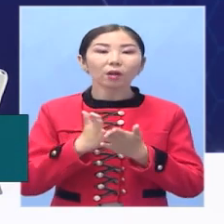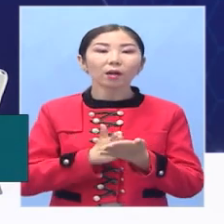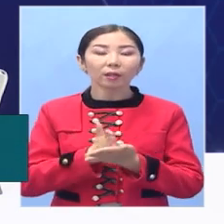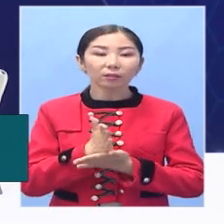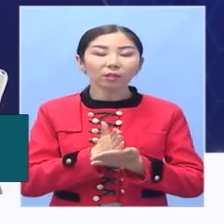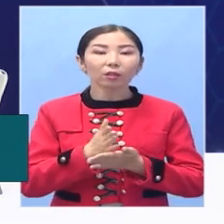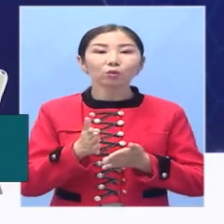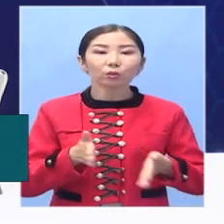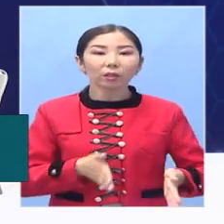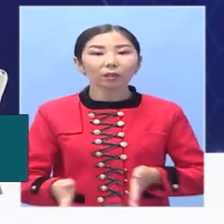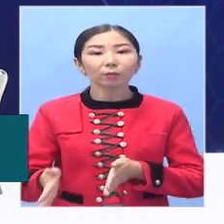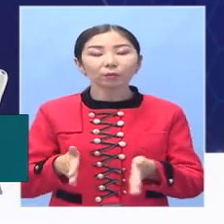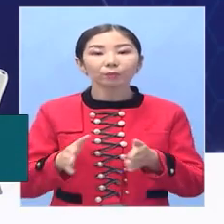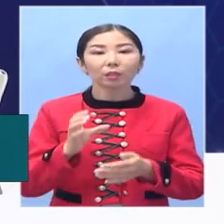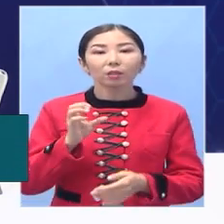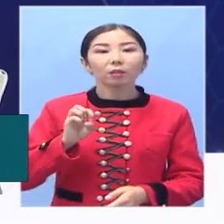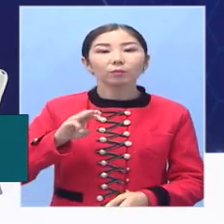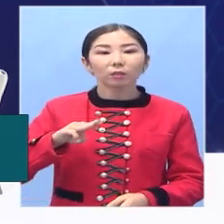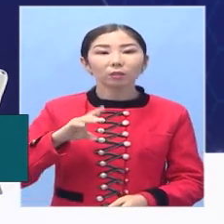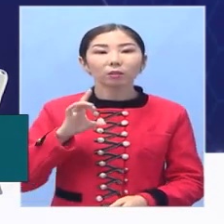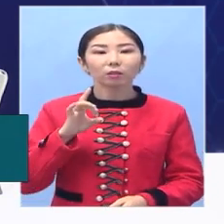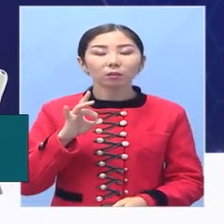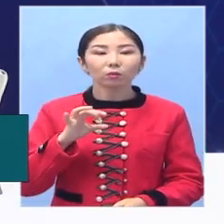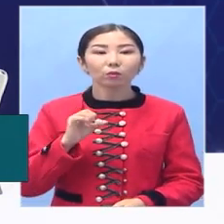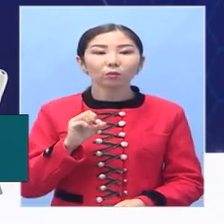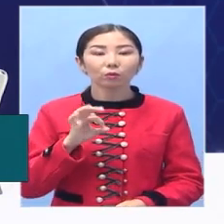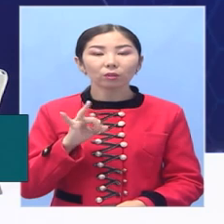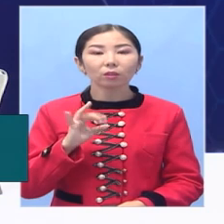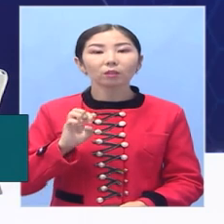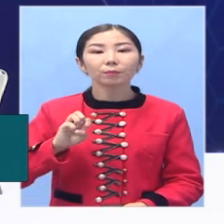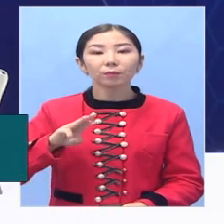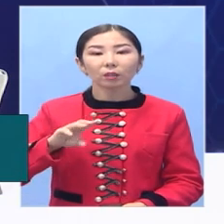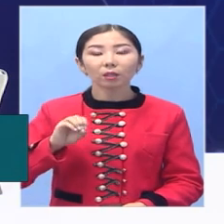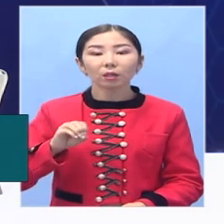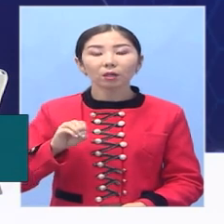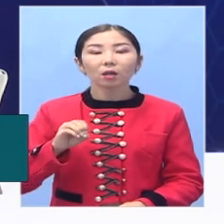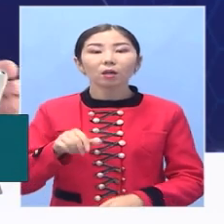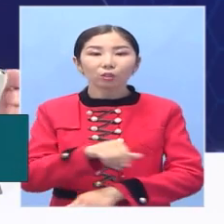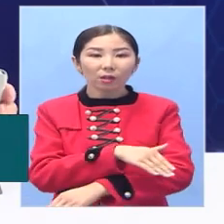айтып жатырсыз ғой енді? Строитель шағын ауданы бар, жаңа айтып кеттім. Осы